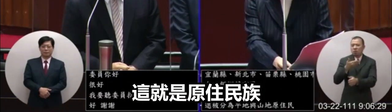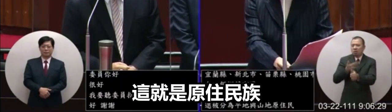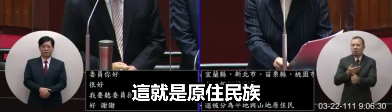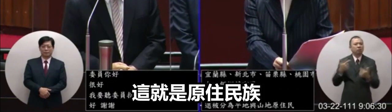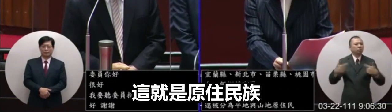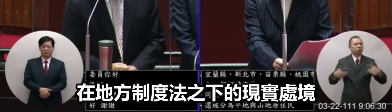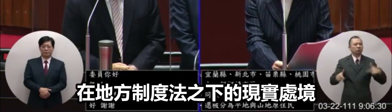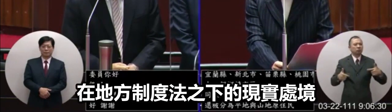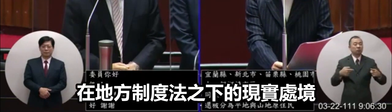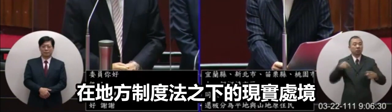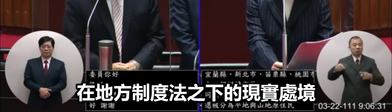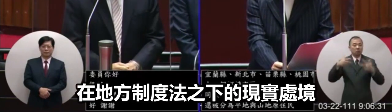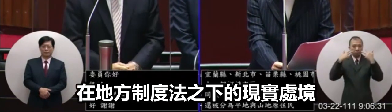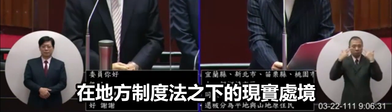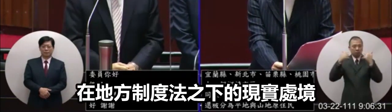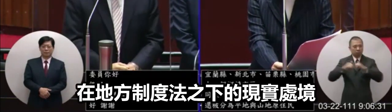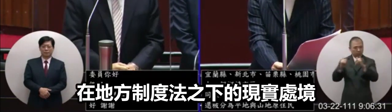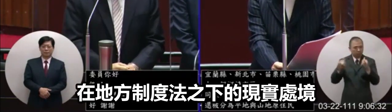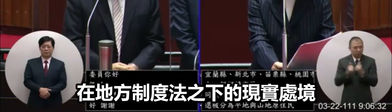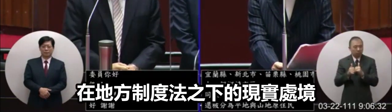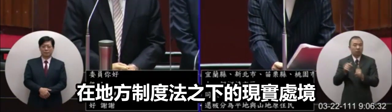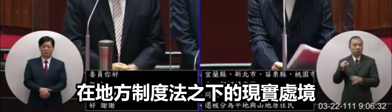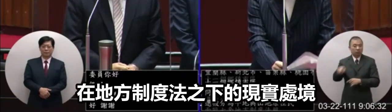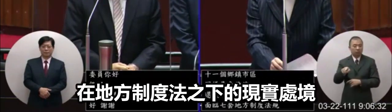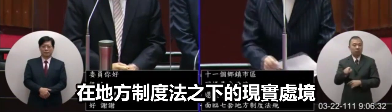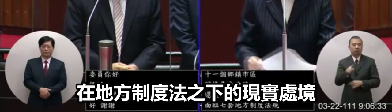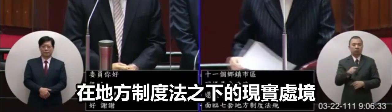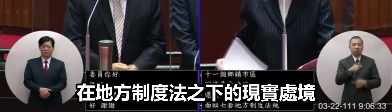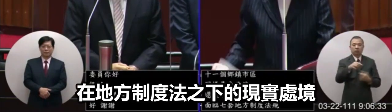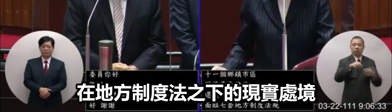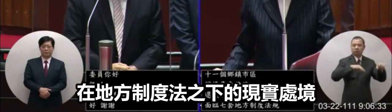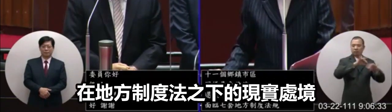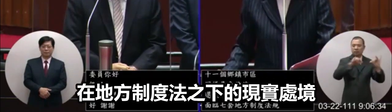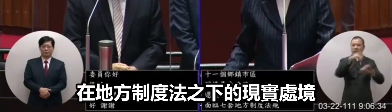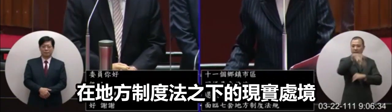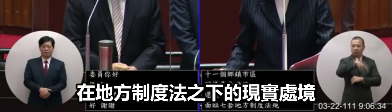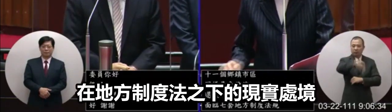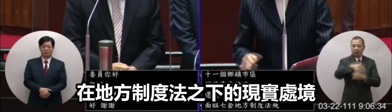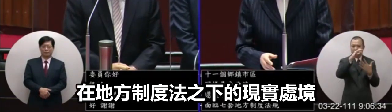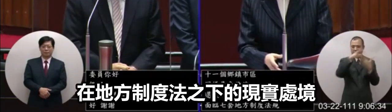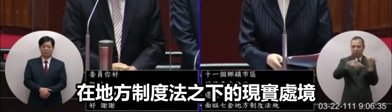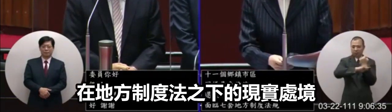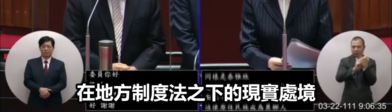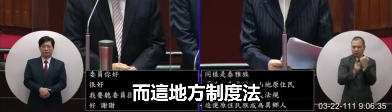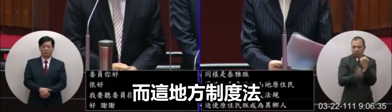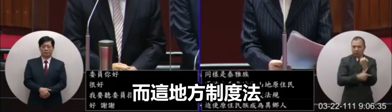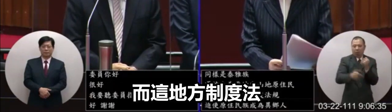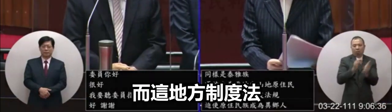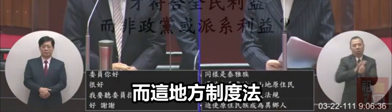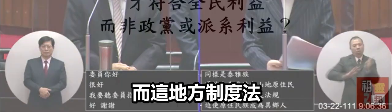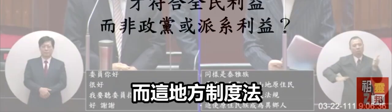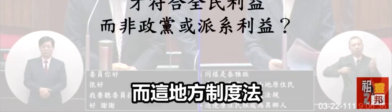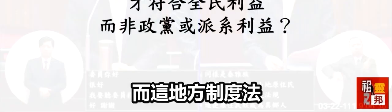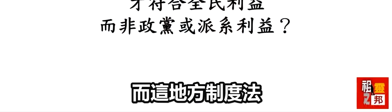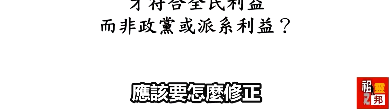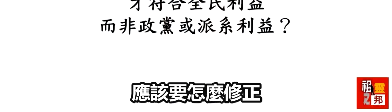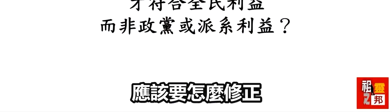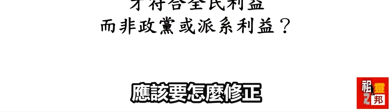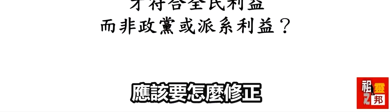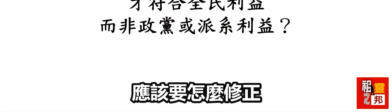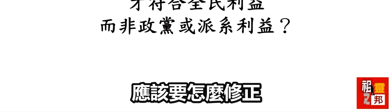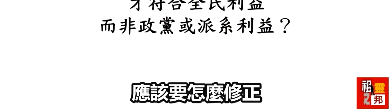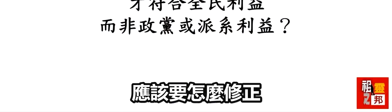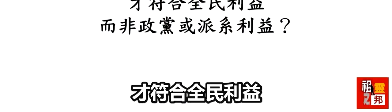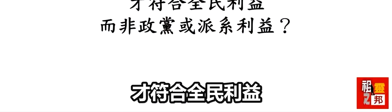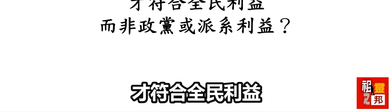就是原住民族在地方制度法之下的现实处境。而地方制度法应